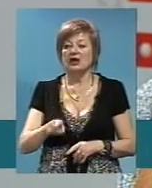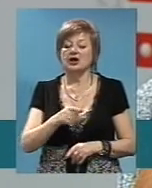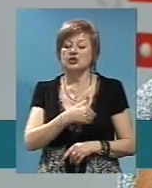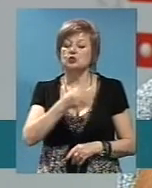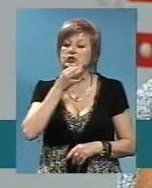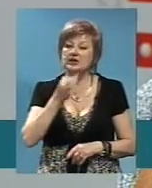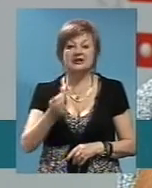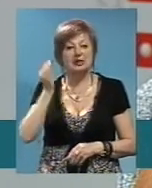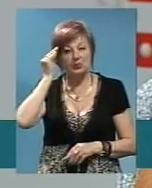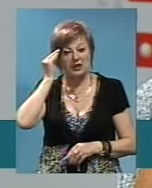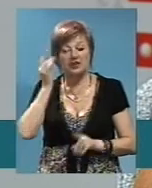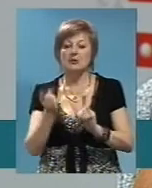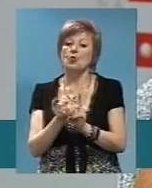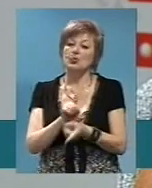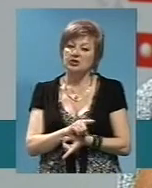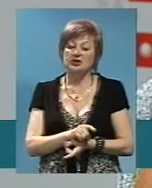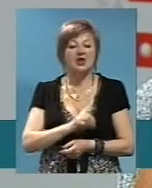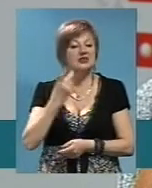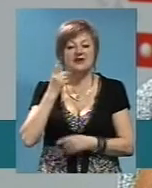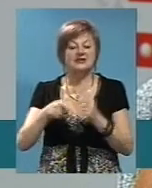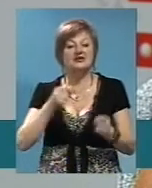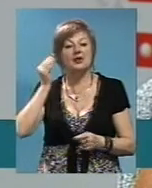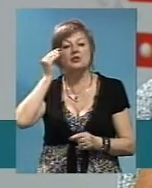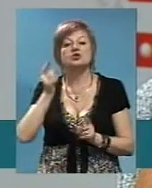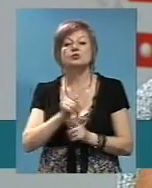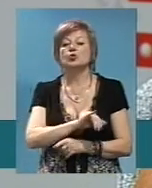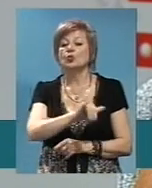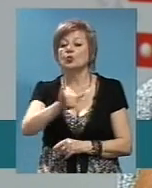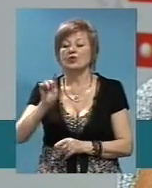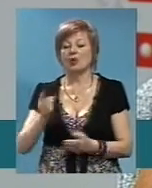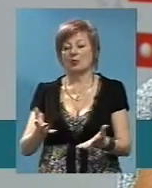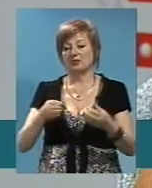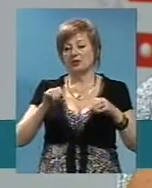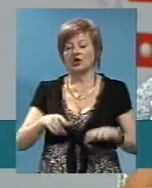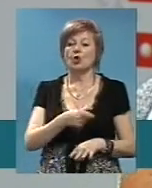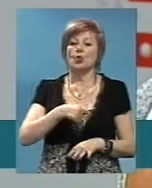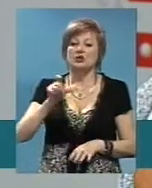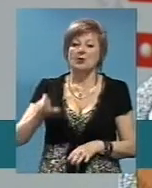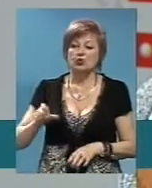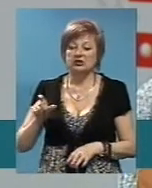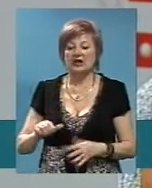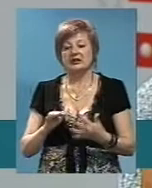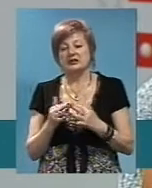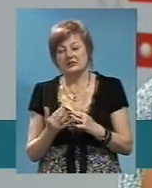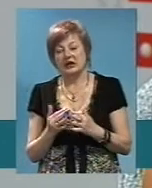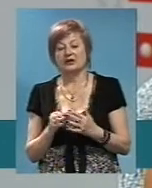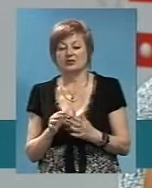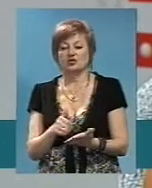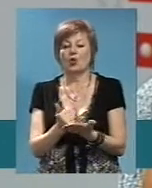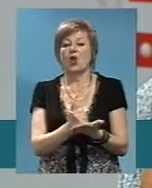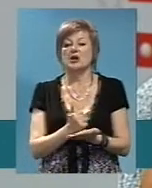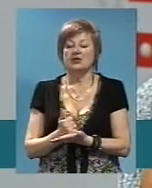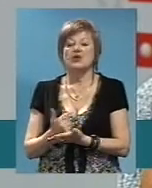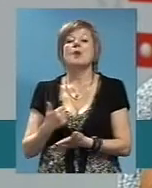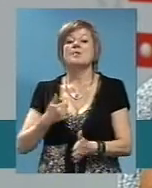що думки змінилися. На жаль, не завжди змінилися думки у тих, хто приймає рішення, у депутатів, сільських, голів, селищних голів. Тому